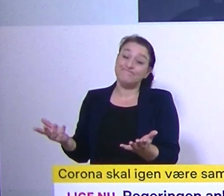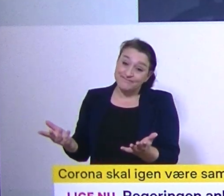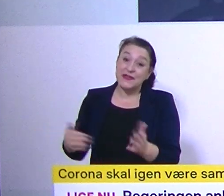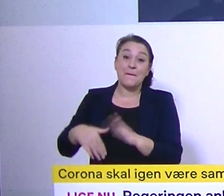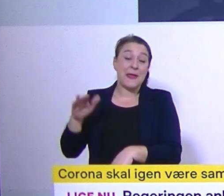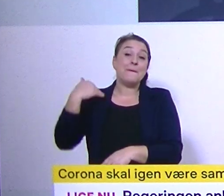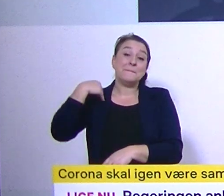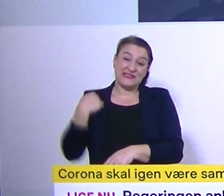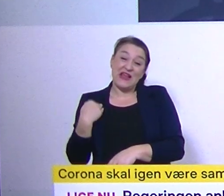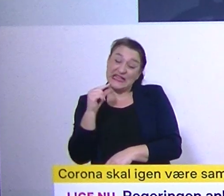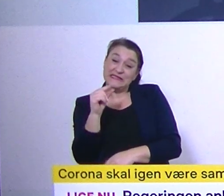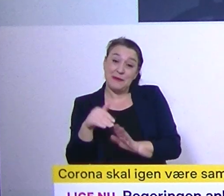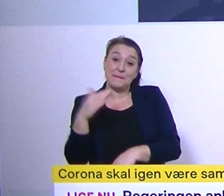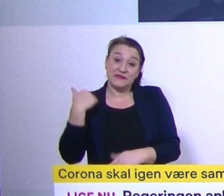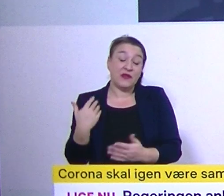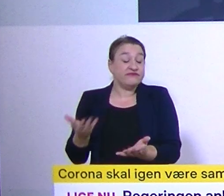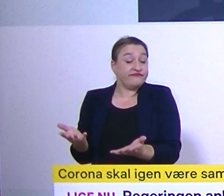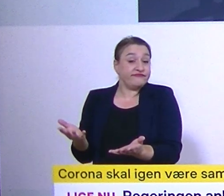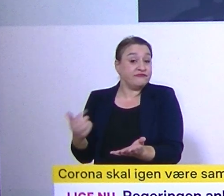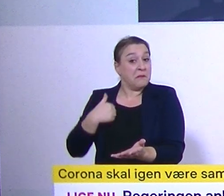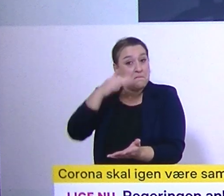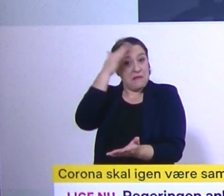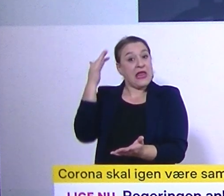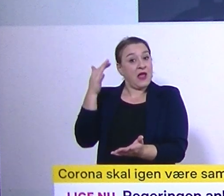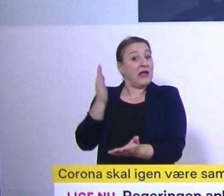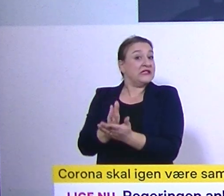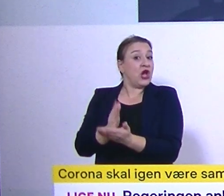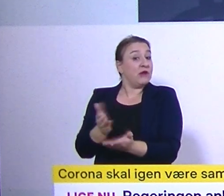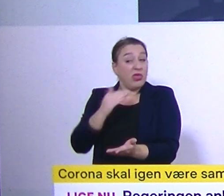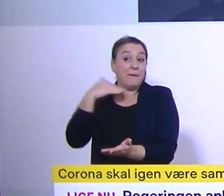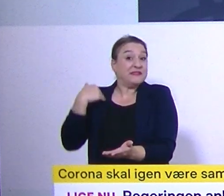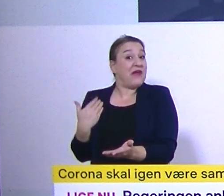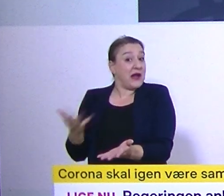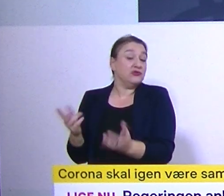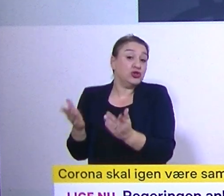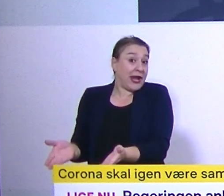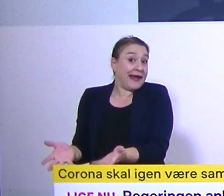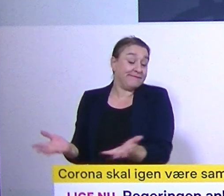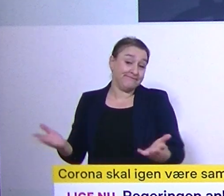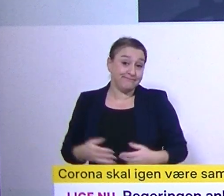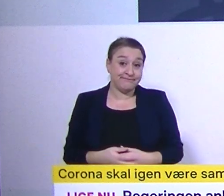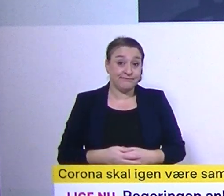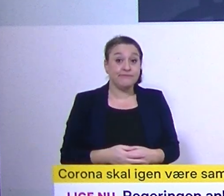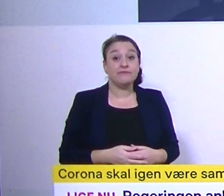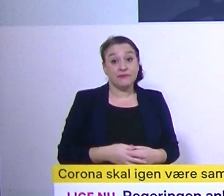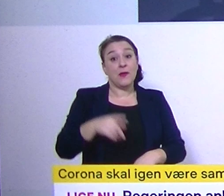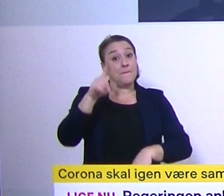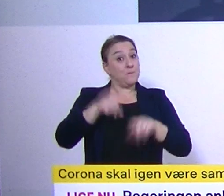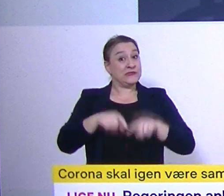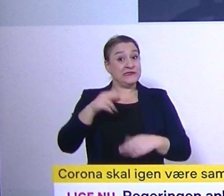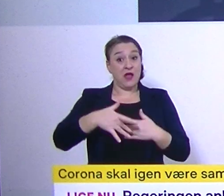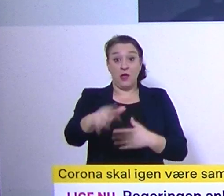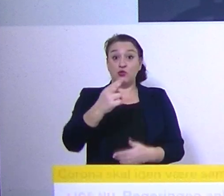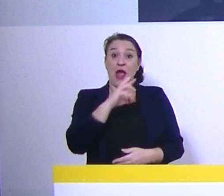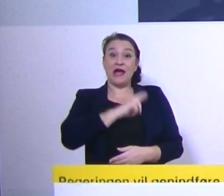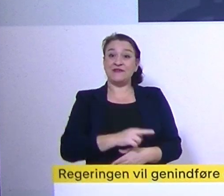besværligt. Og sådan mener jeg faktisk også, at det skal være. Den politiske opgave lige nu er først og fremmest at få